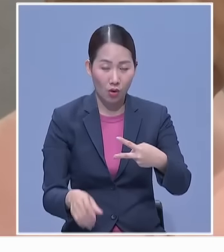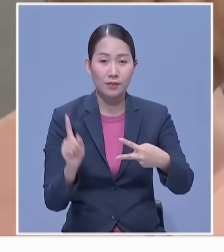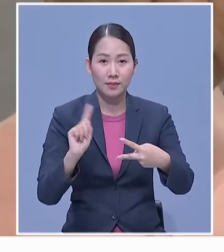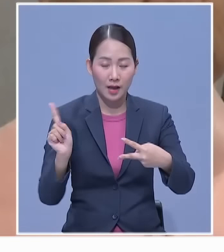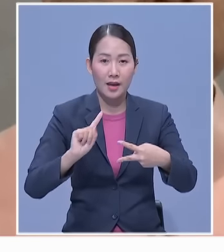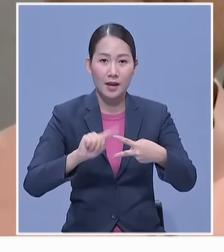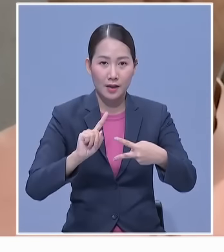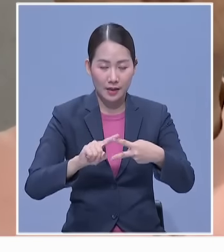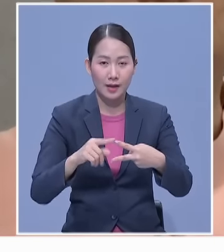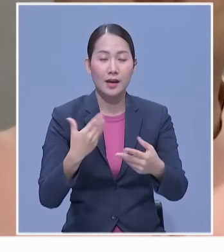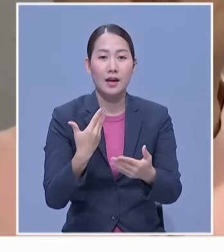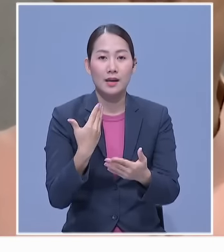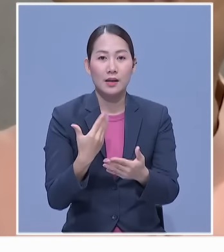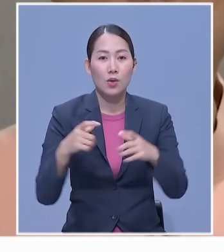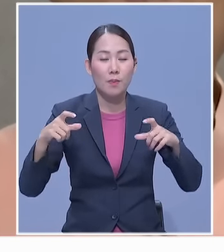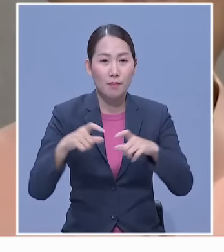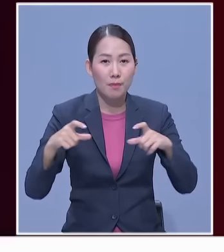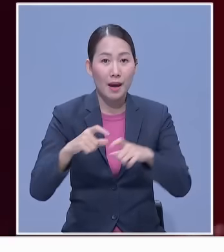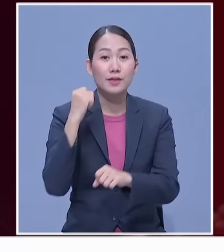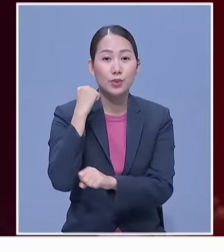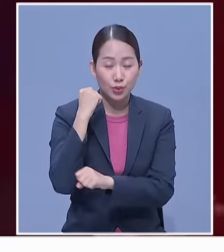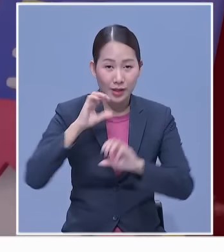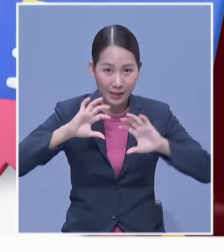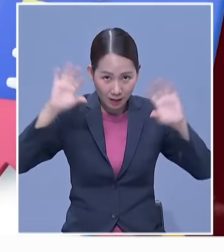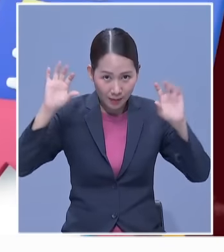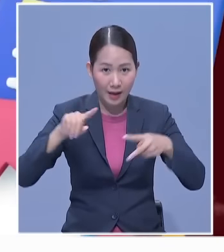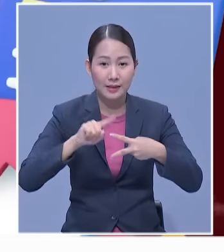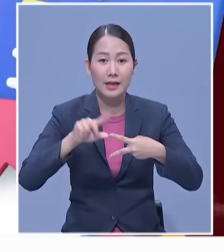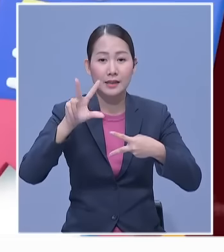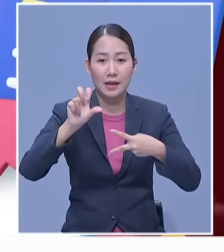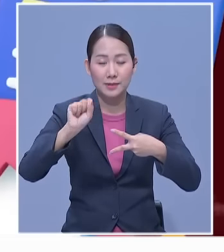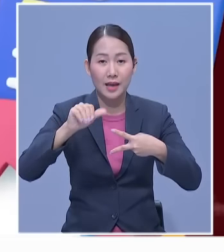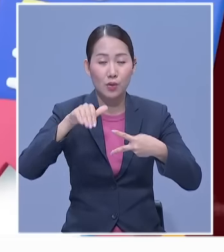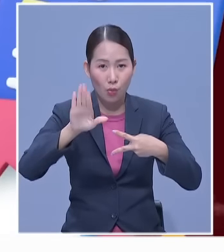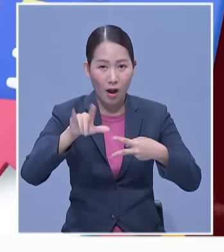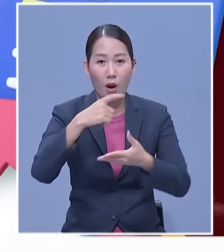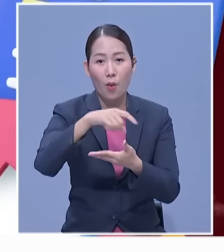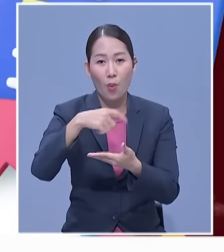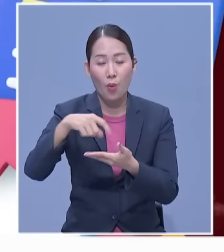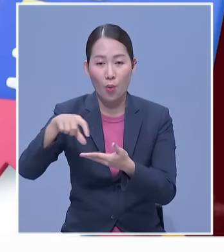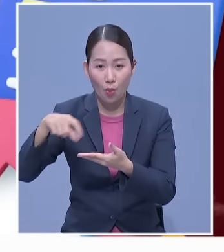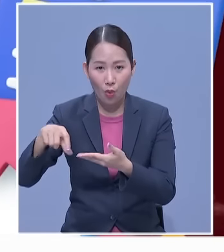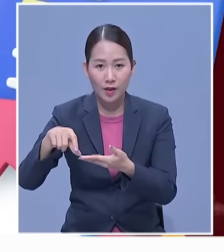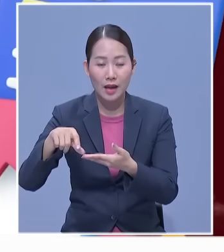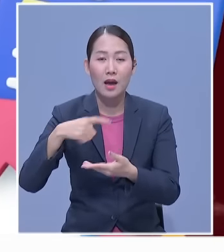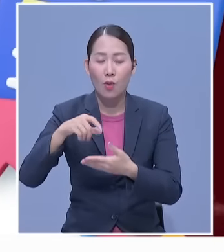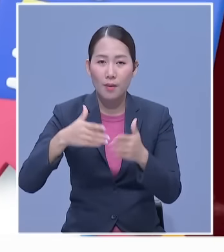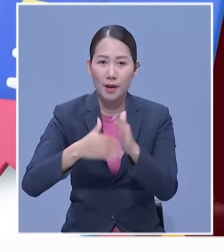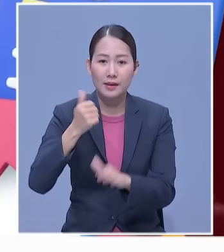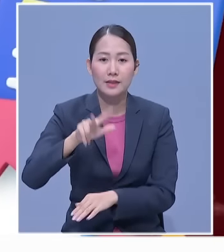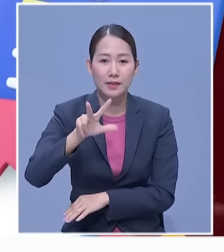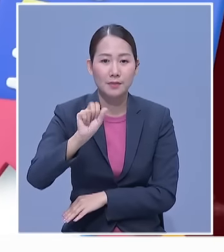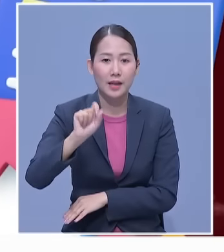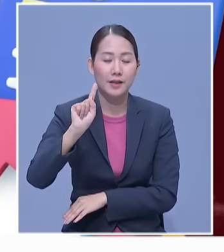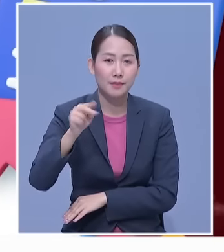แห่งรัฐ3715 191คนโอนสำเร็จไปส่วนหนึ่งคือ3117